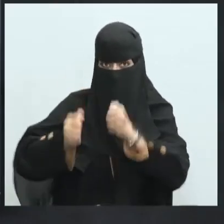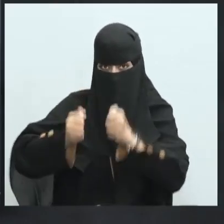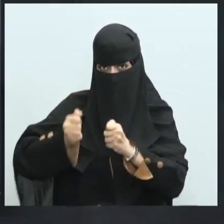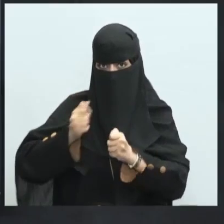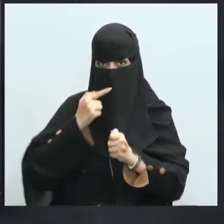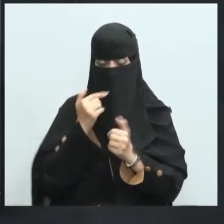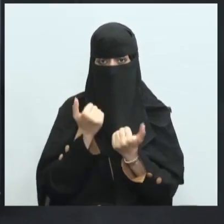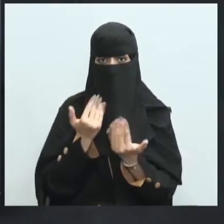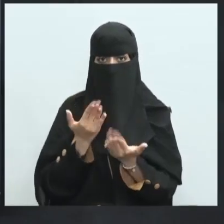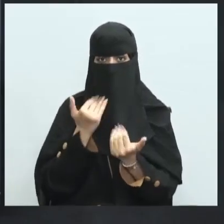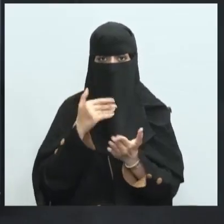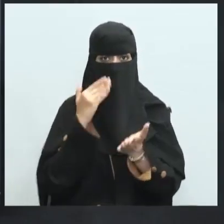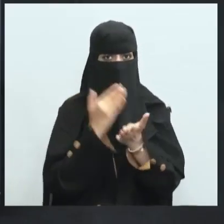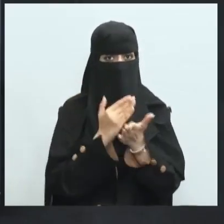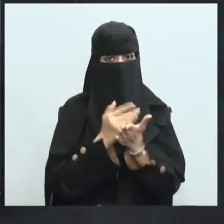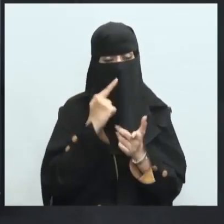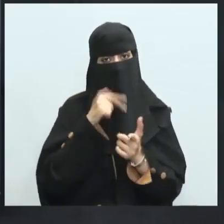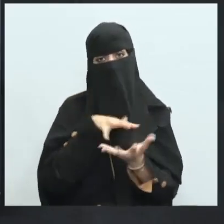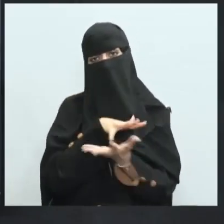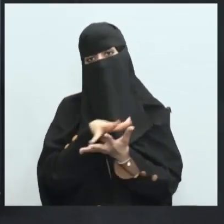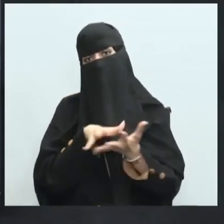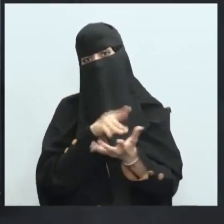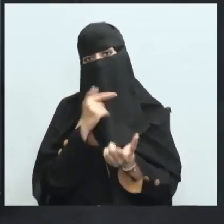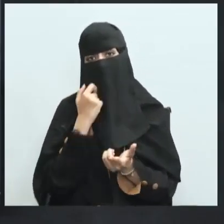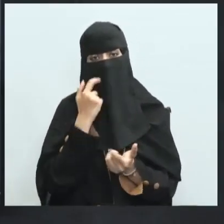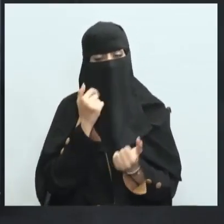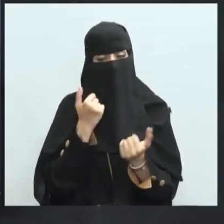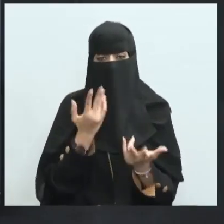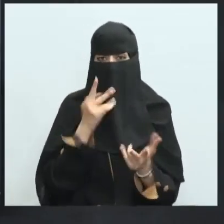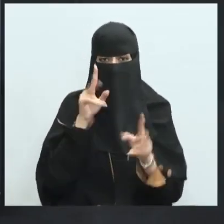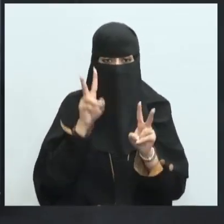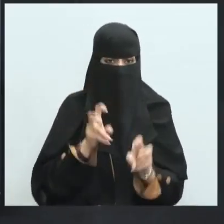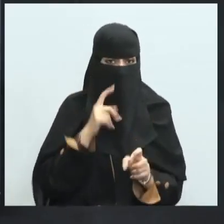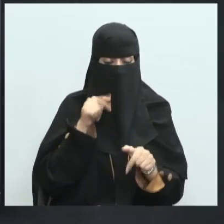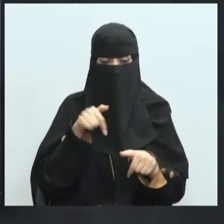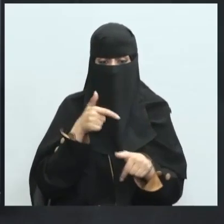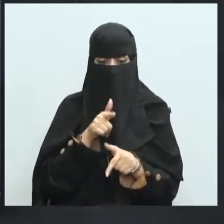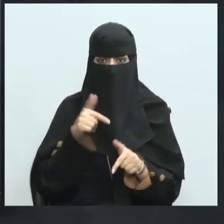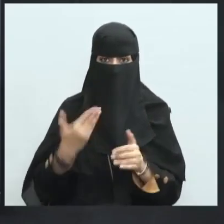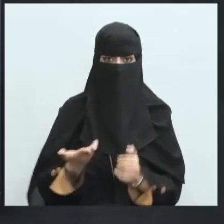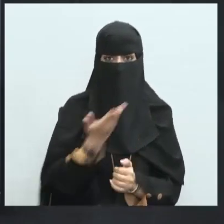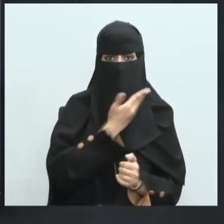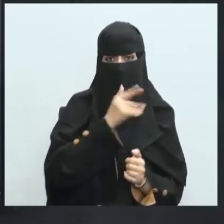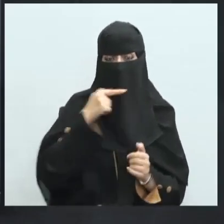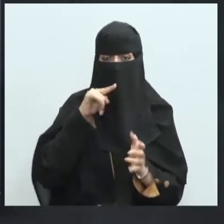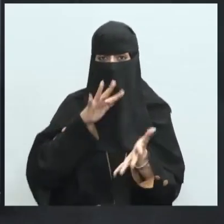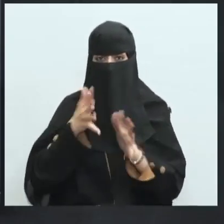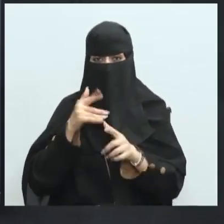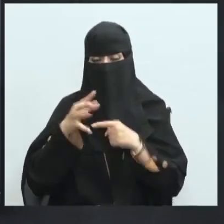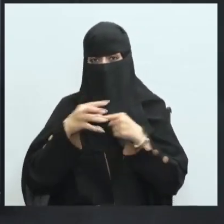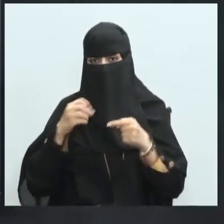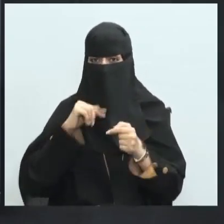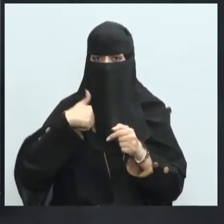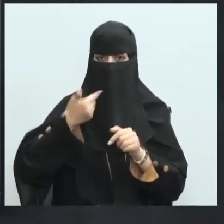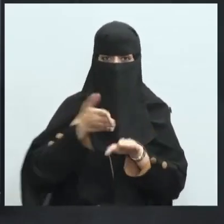لانه حينما لا يكون حصل على ترك الرخصه ربما اثر ذلك سلبا